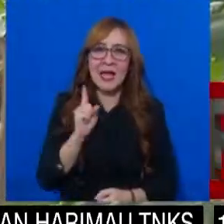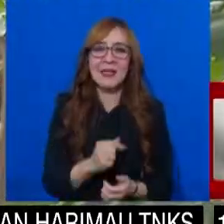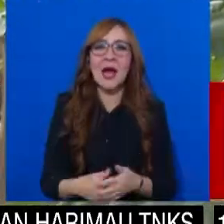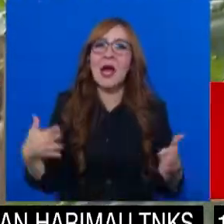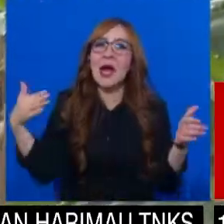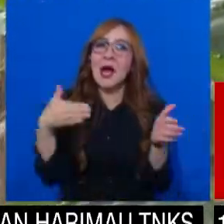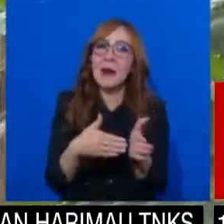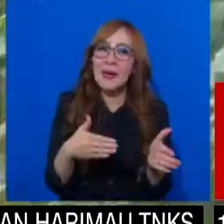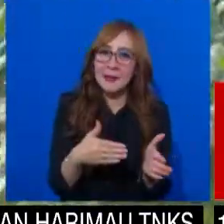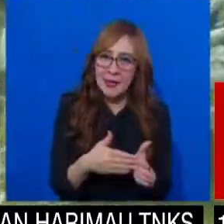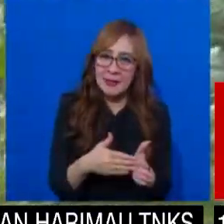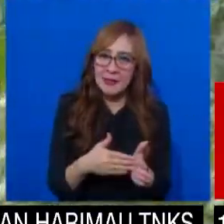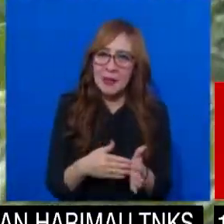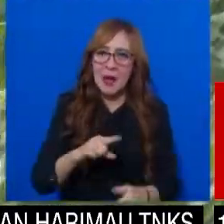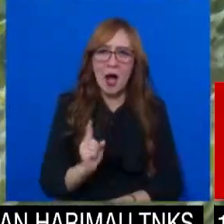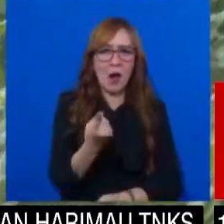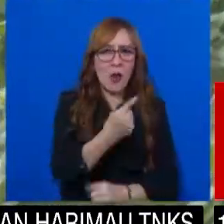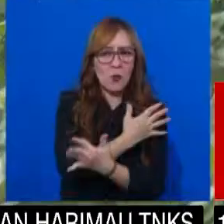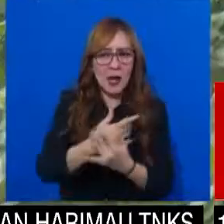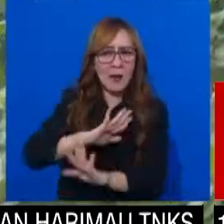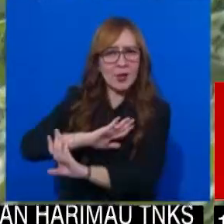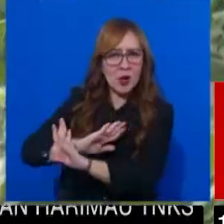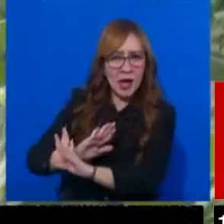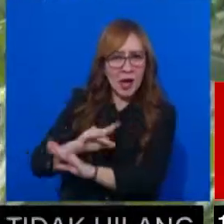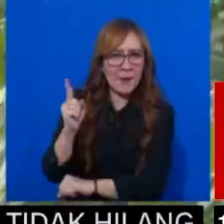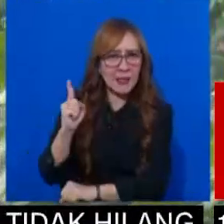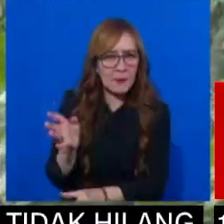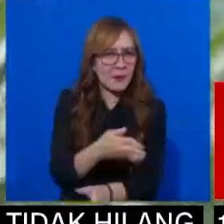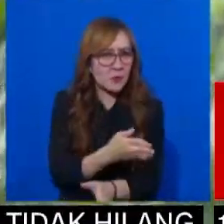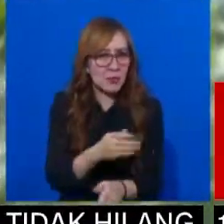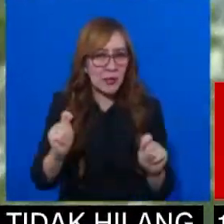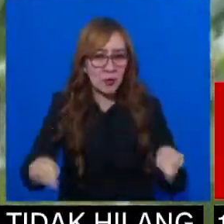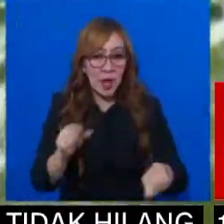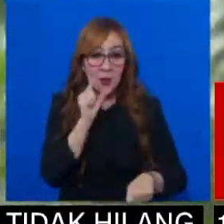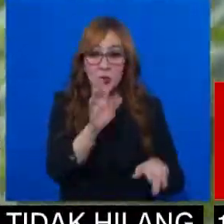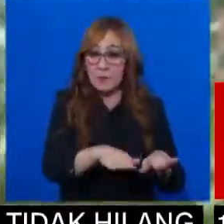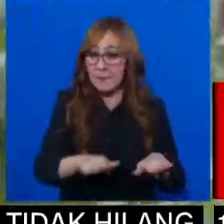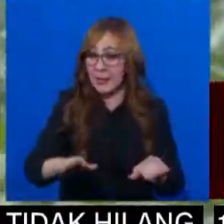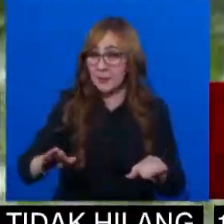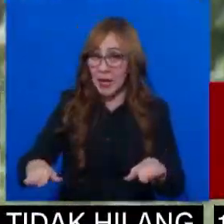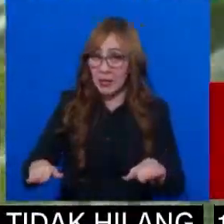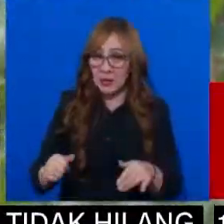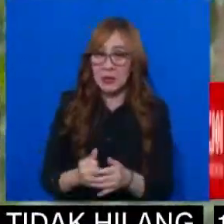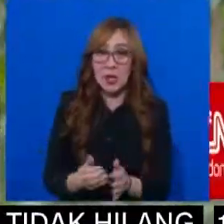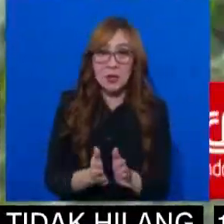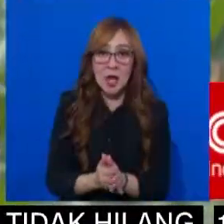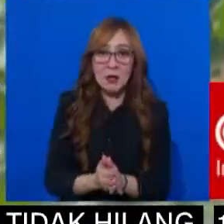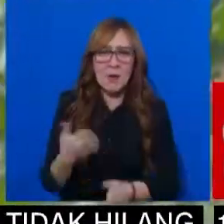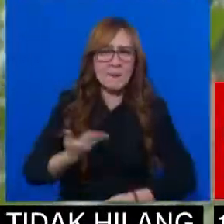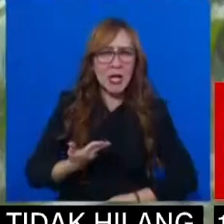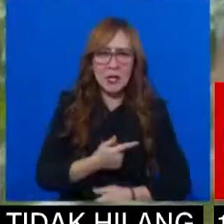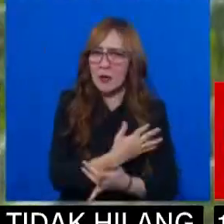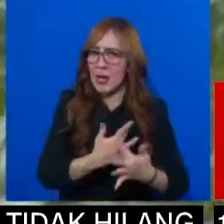dari penolakan warga lain, karena tempat itu dipakai sebagai tempat parkir. Hingga kebiasaan membuang sampah seenaknya masyarakat yang lewat